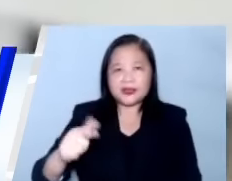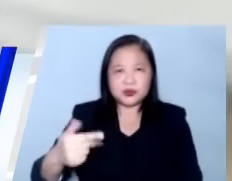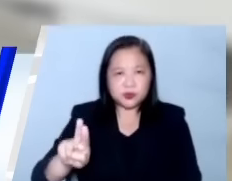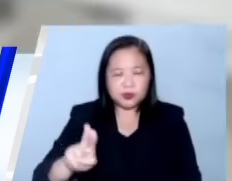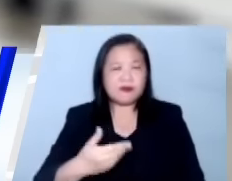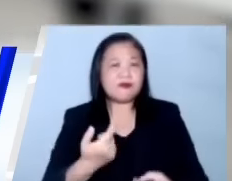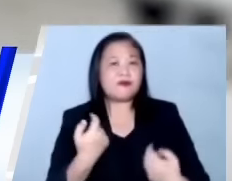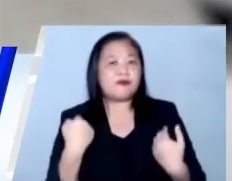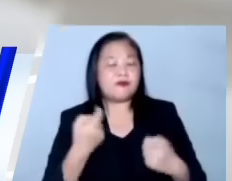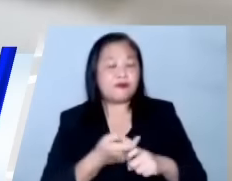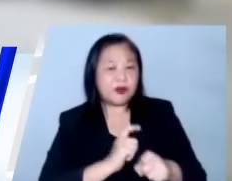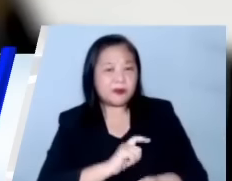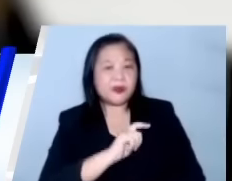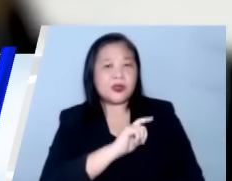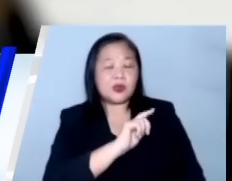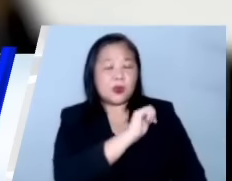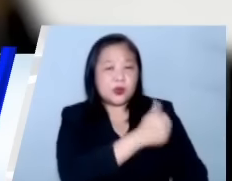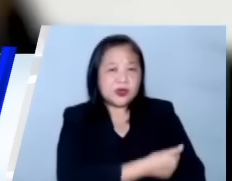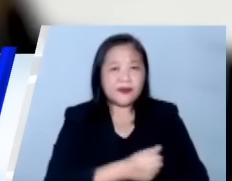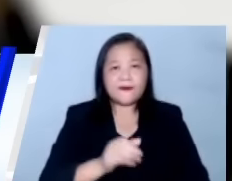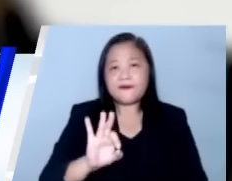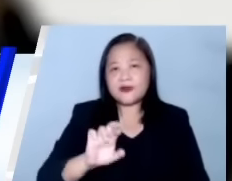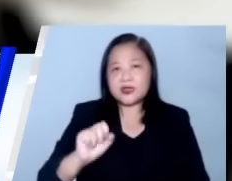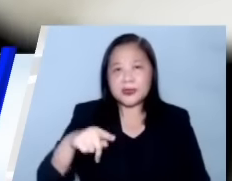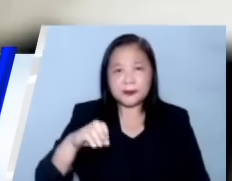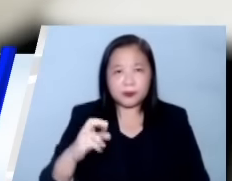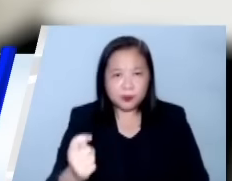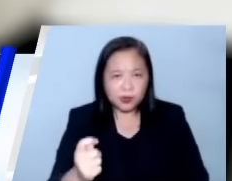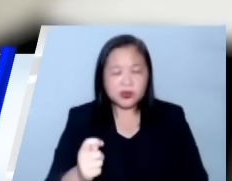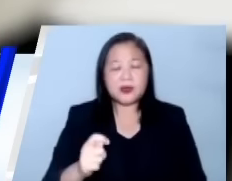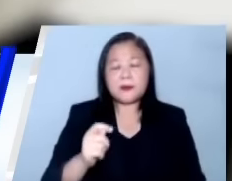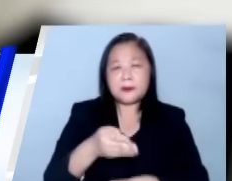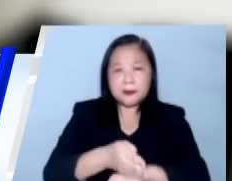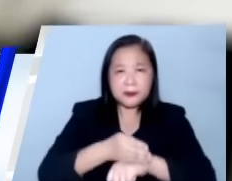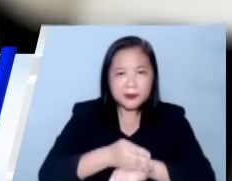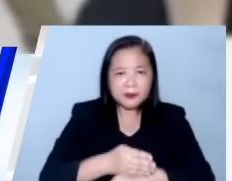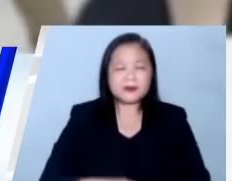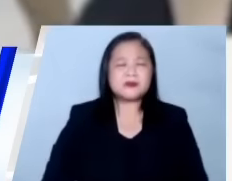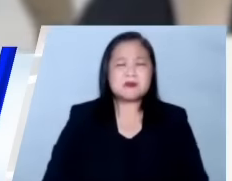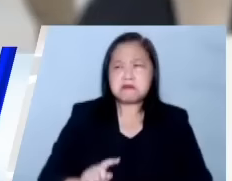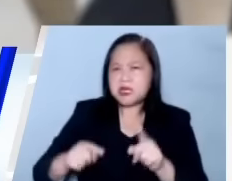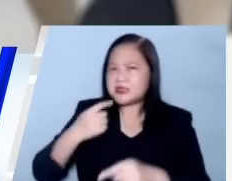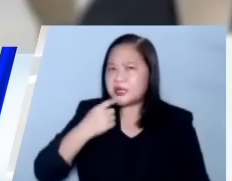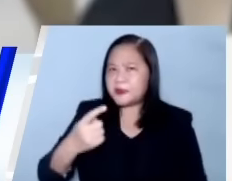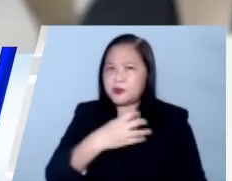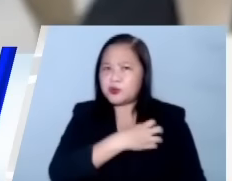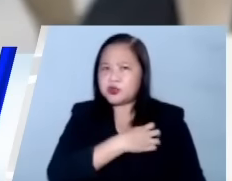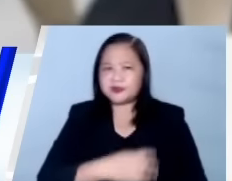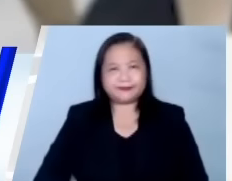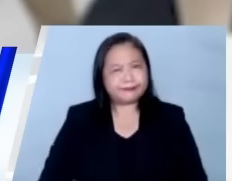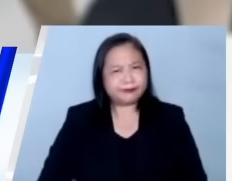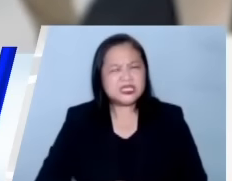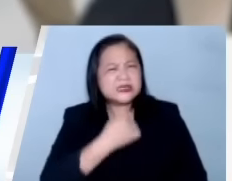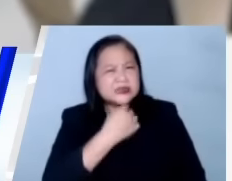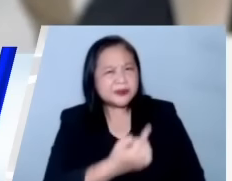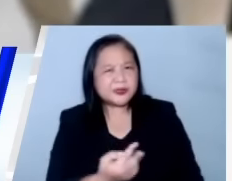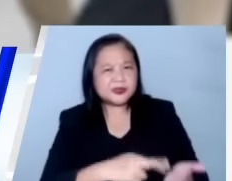the Freeport Area of Bataan o AFAP. Pero sabi ng mga otoridad, BPO siya, tapos binigyan